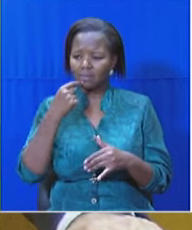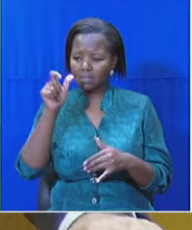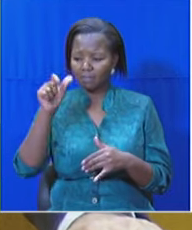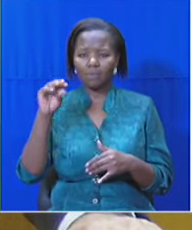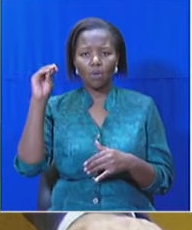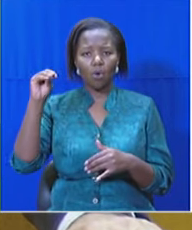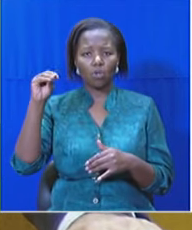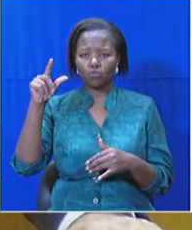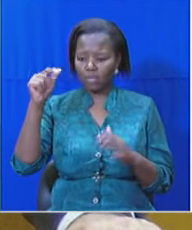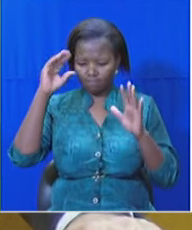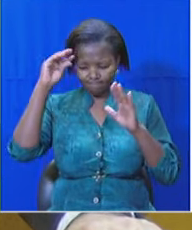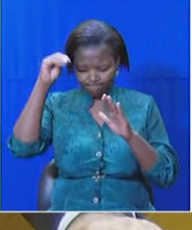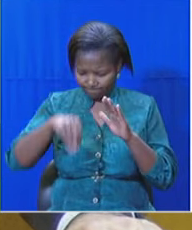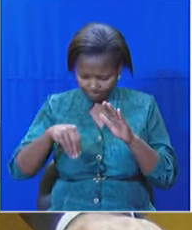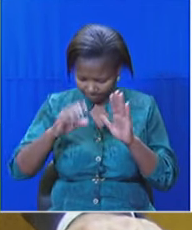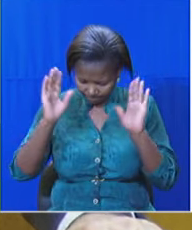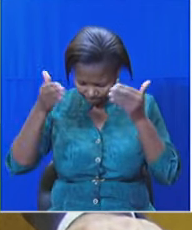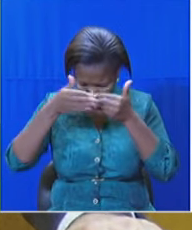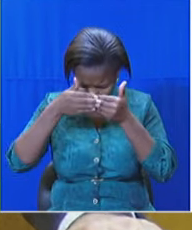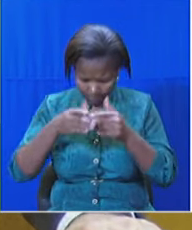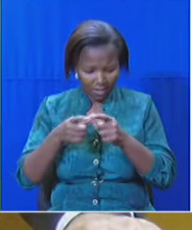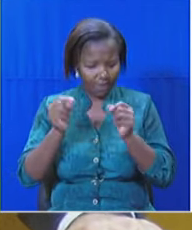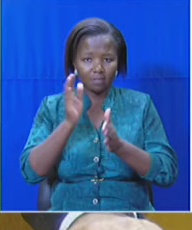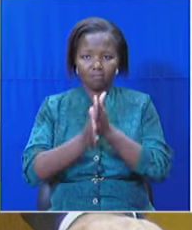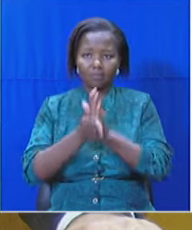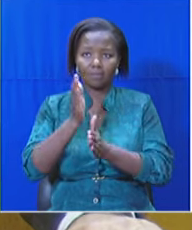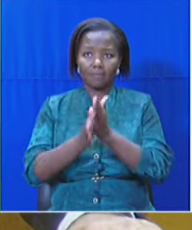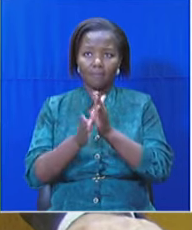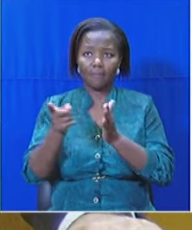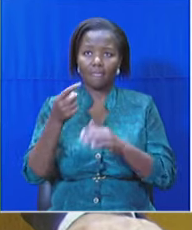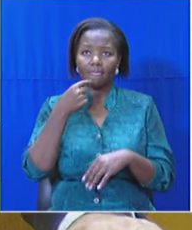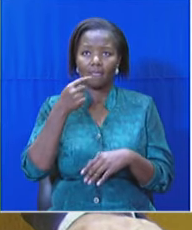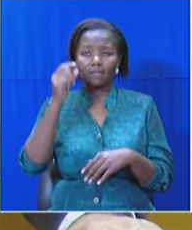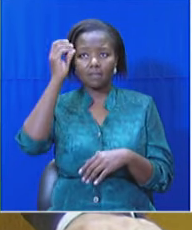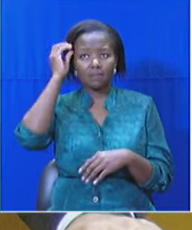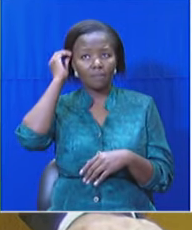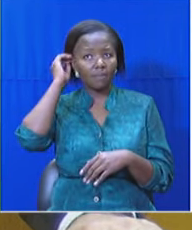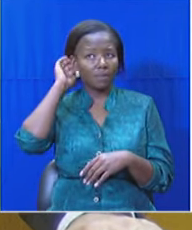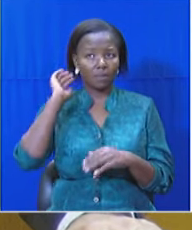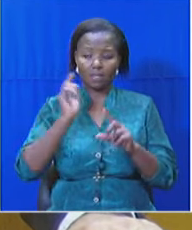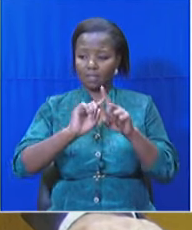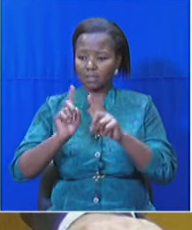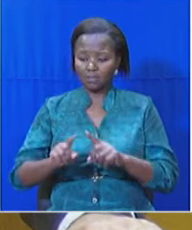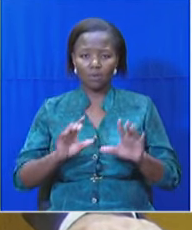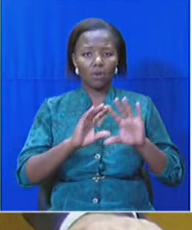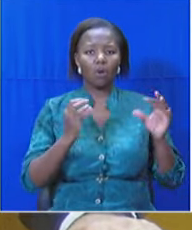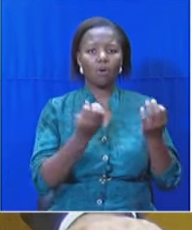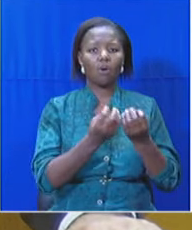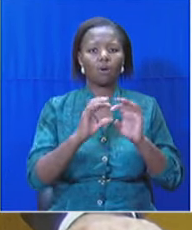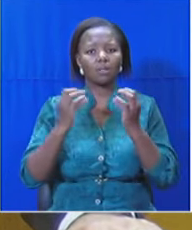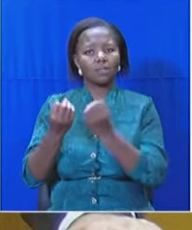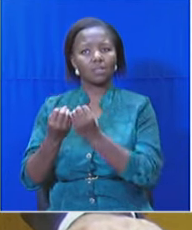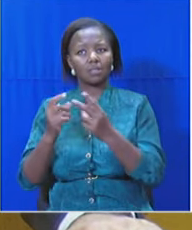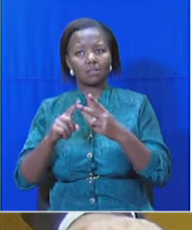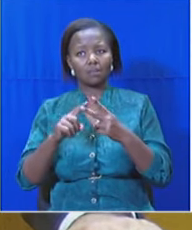gestaan en gesê, dat die banke, verskeie organisasies, belangegroepe, sê